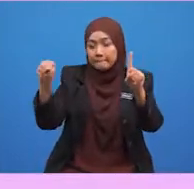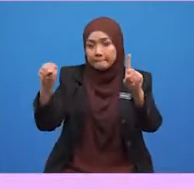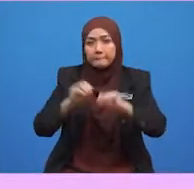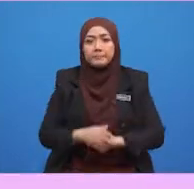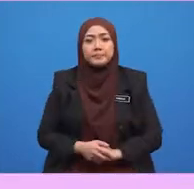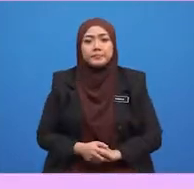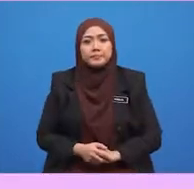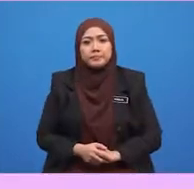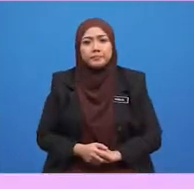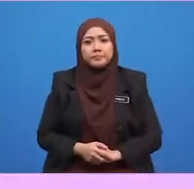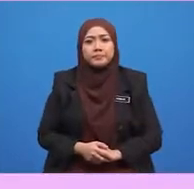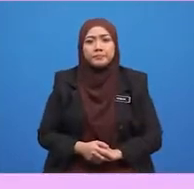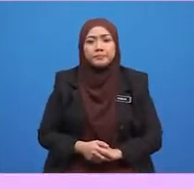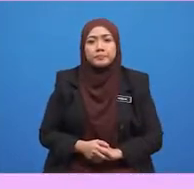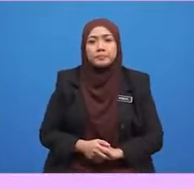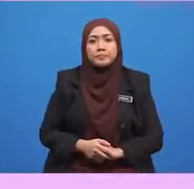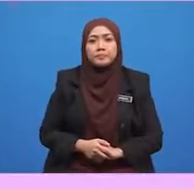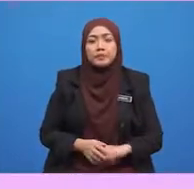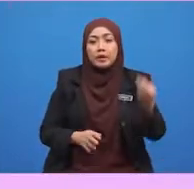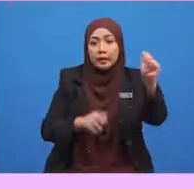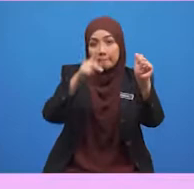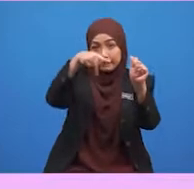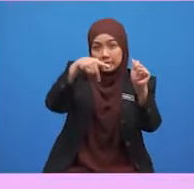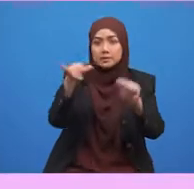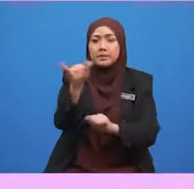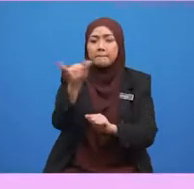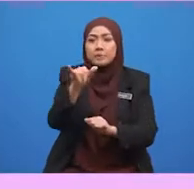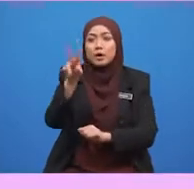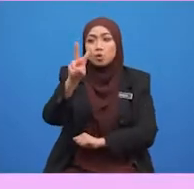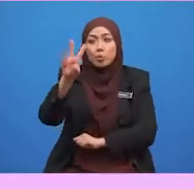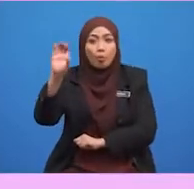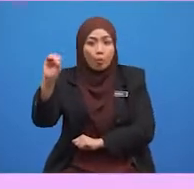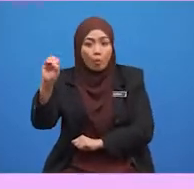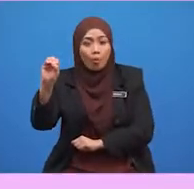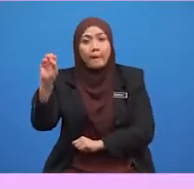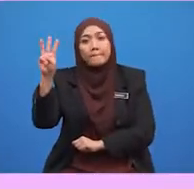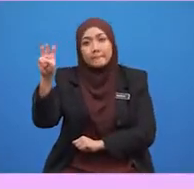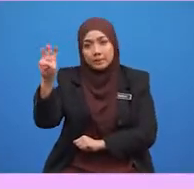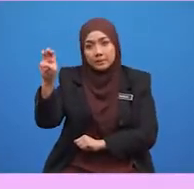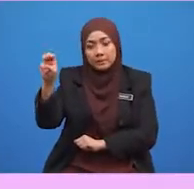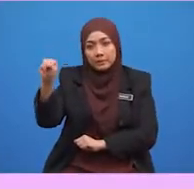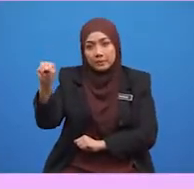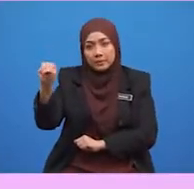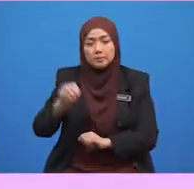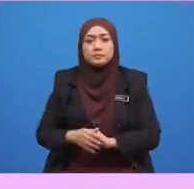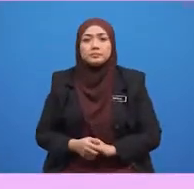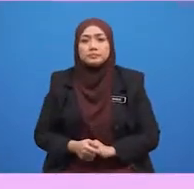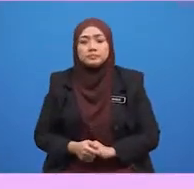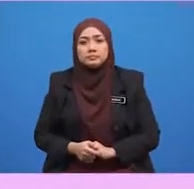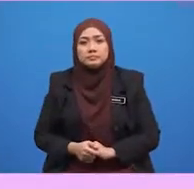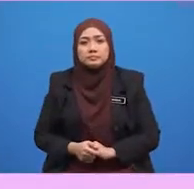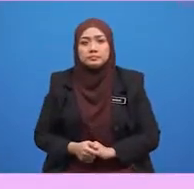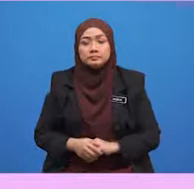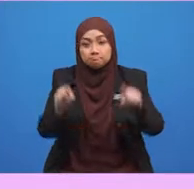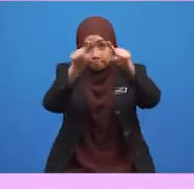DC sama dengan panjang AB sama dengan 20 meter. Oleh itu, perimeter untuk